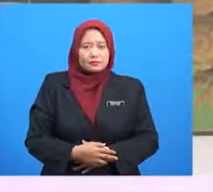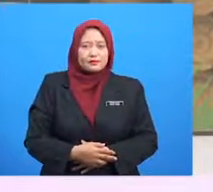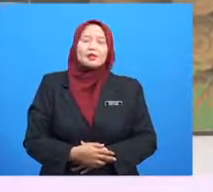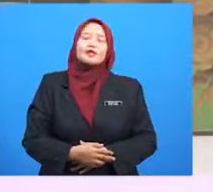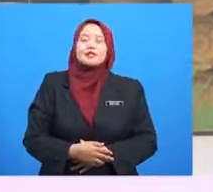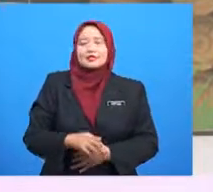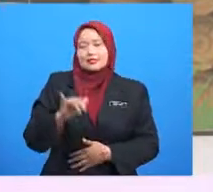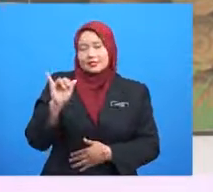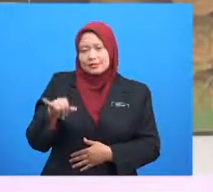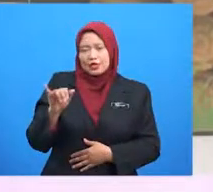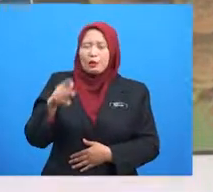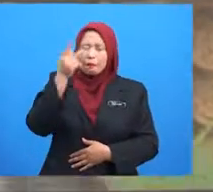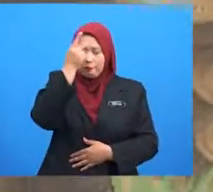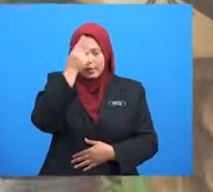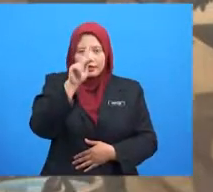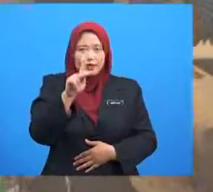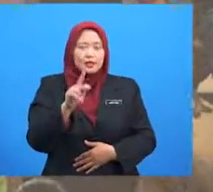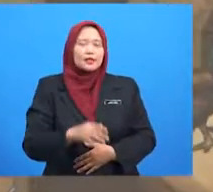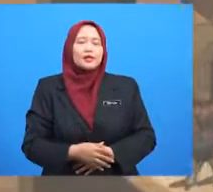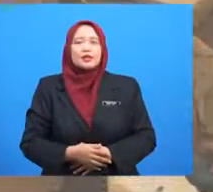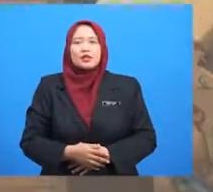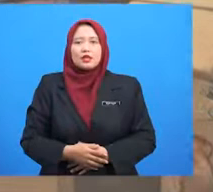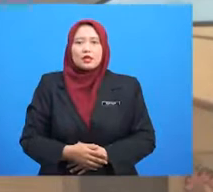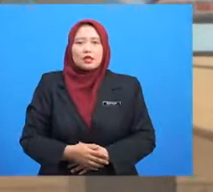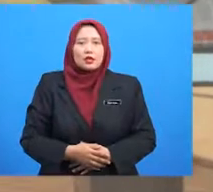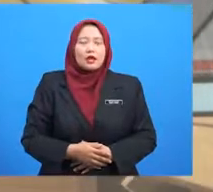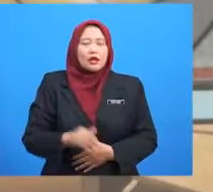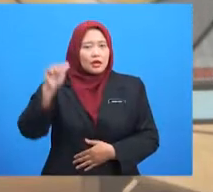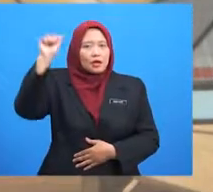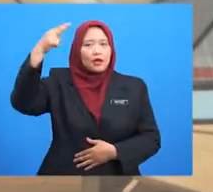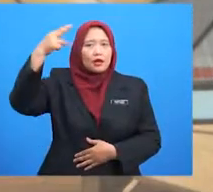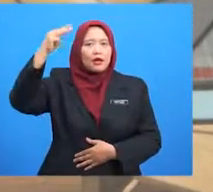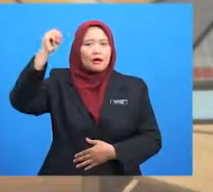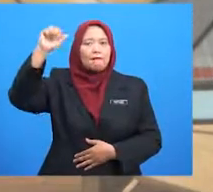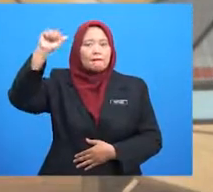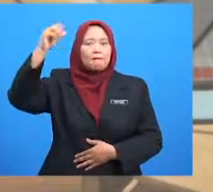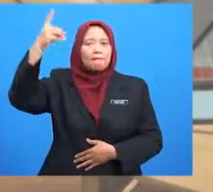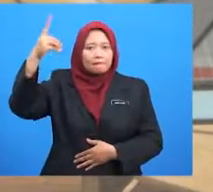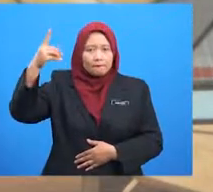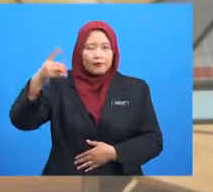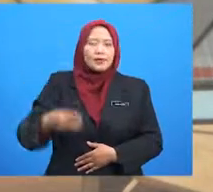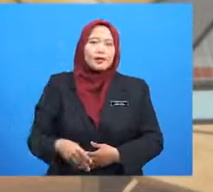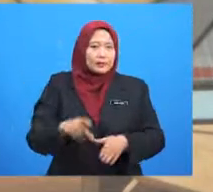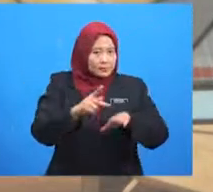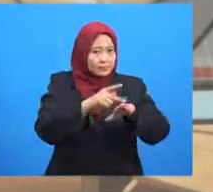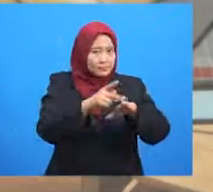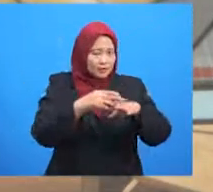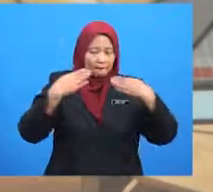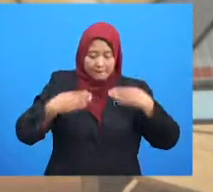Ha, pandailah. Ya, kan Ahmad memakai baju hujan seperti cikgu pakai